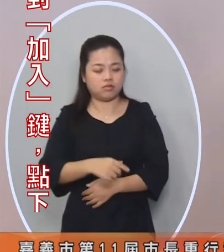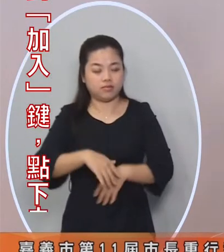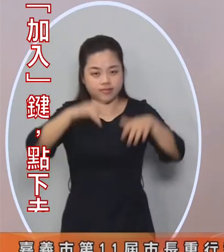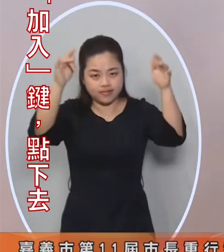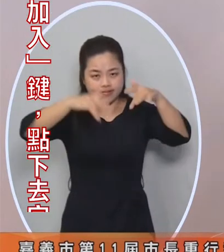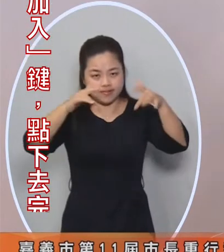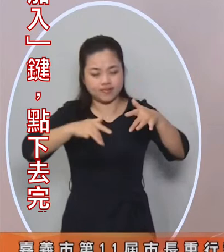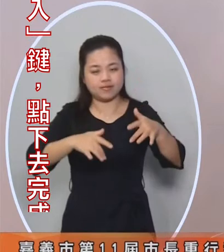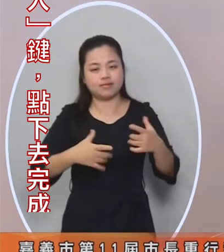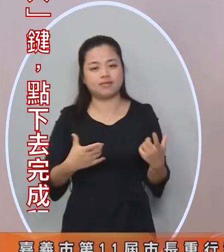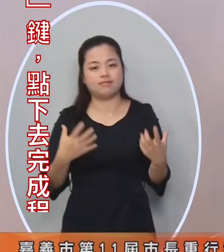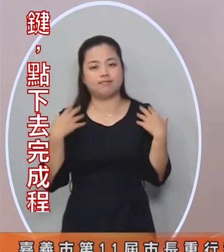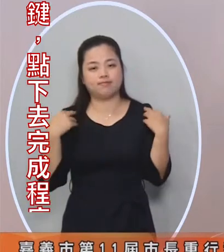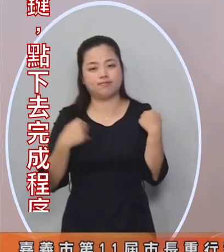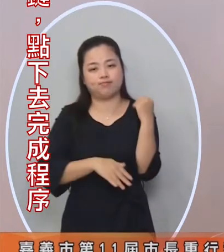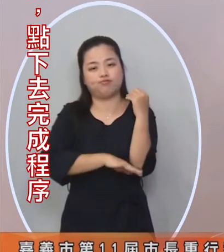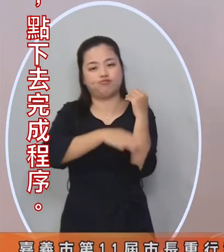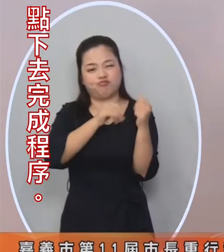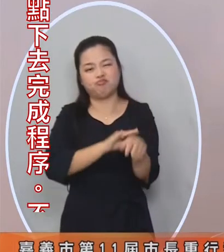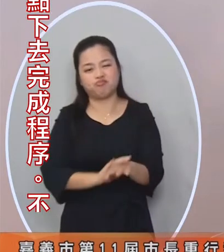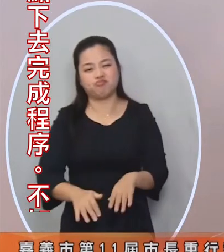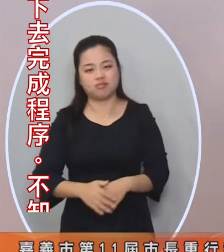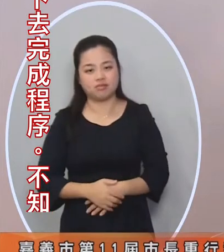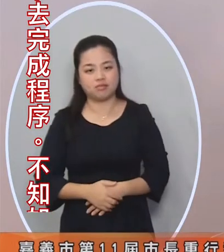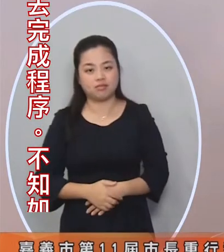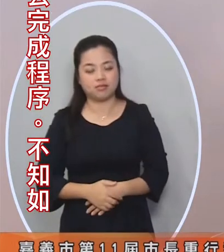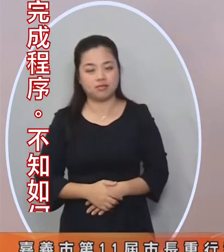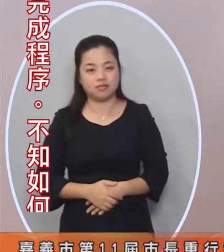大雨仍然淹水。